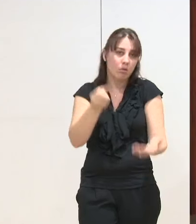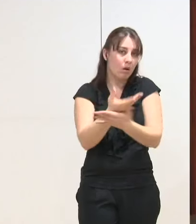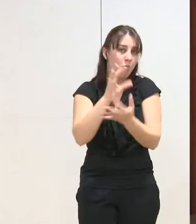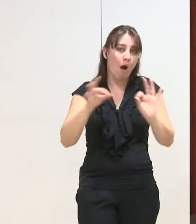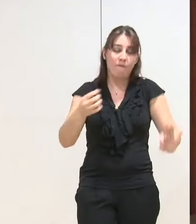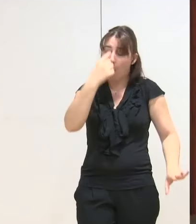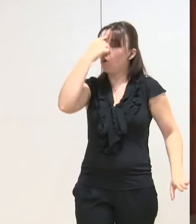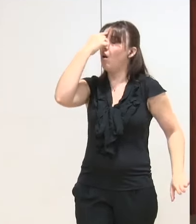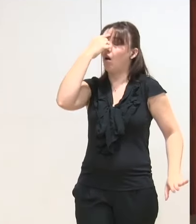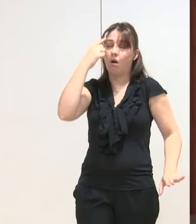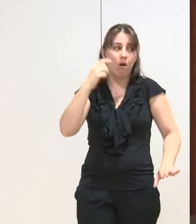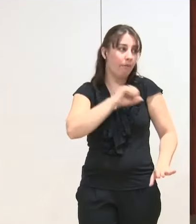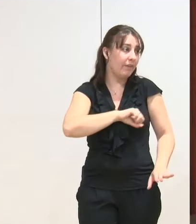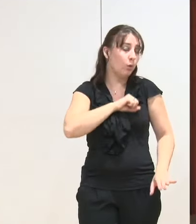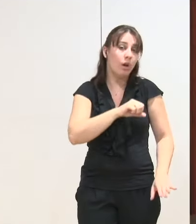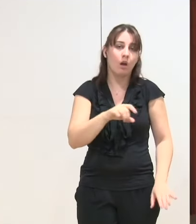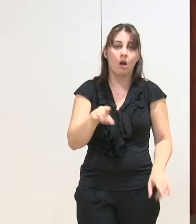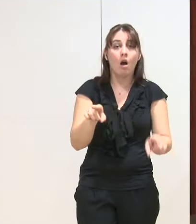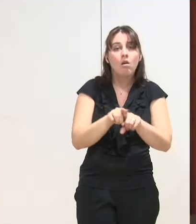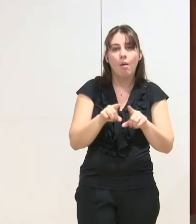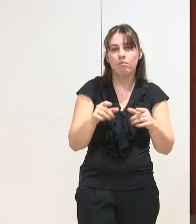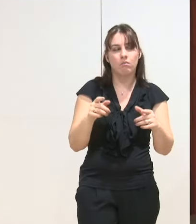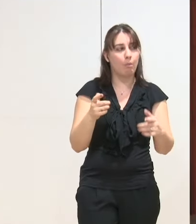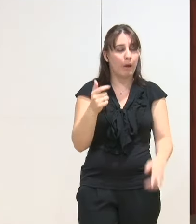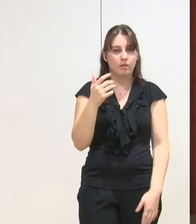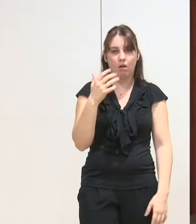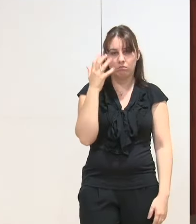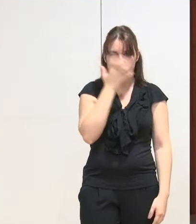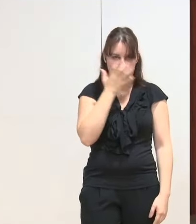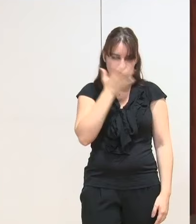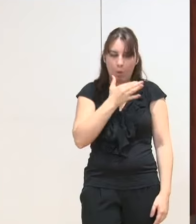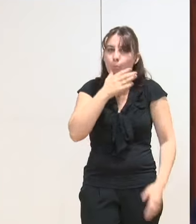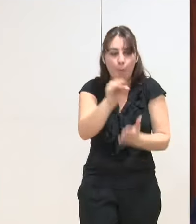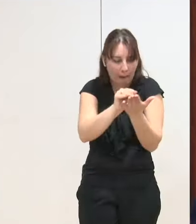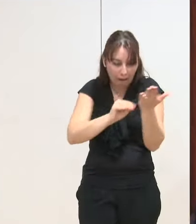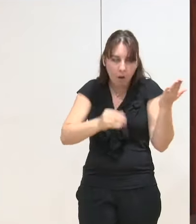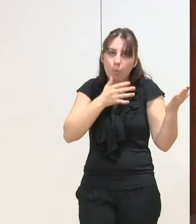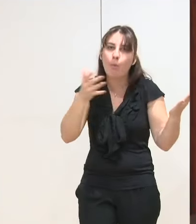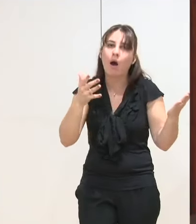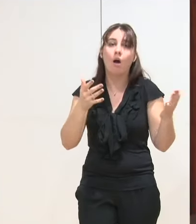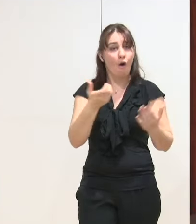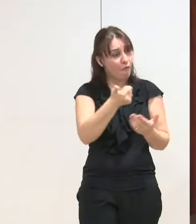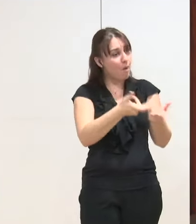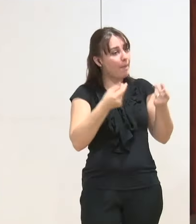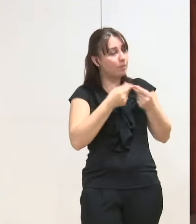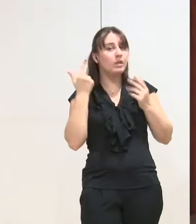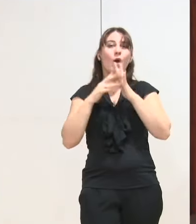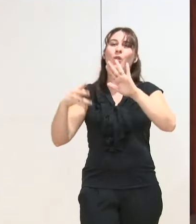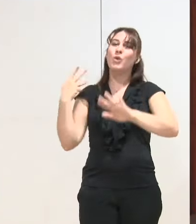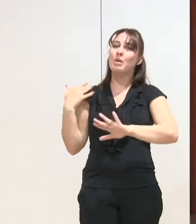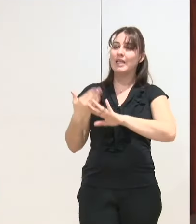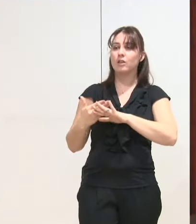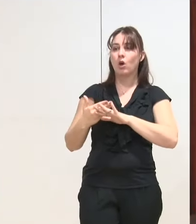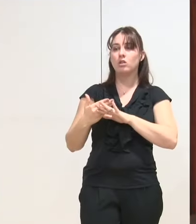m'est venue à l'esprit frise le tragic comique vous expliquer en effet que la tendance de 2014 est à l'image des